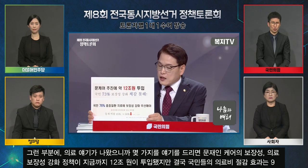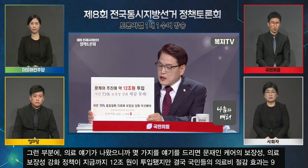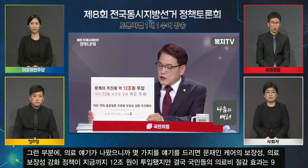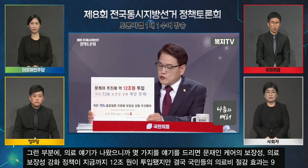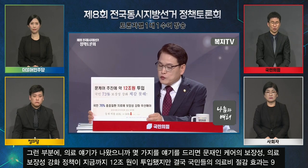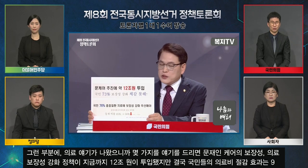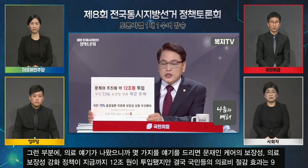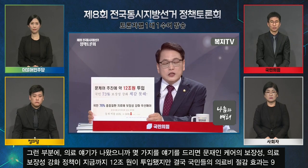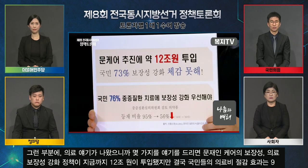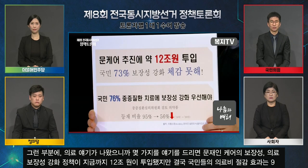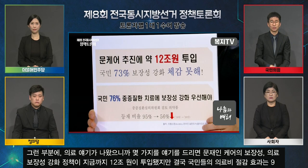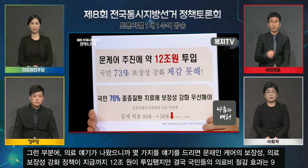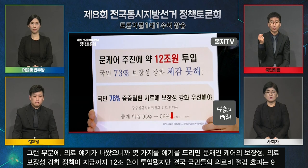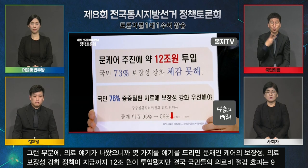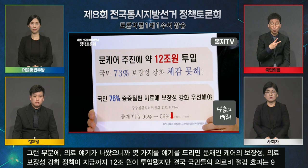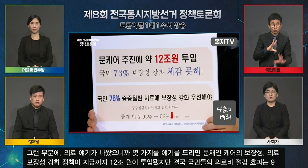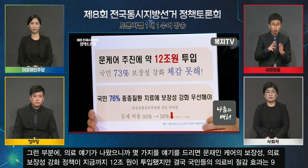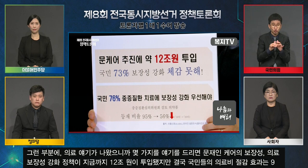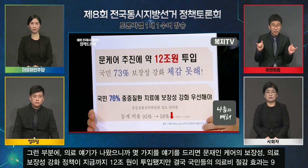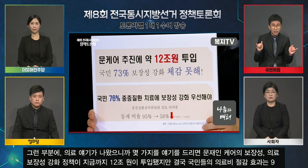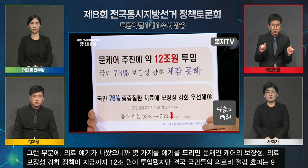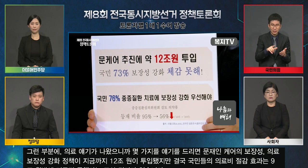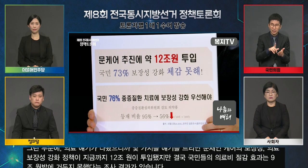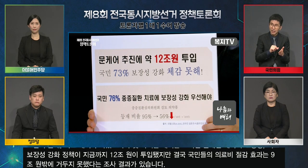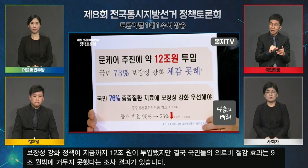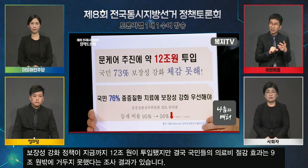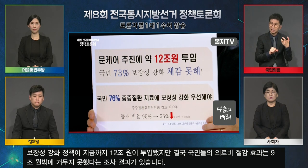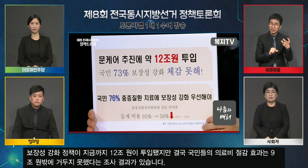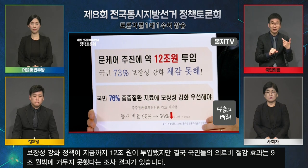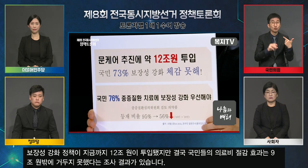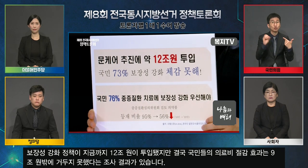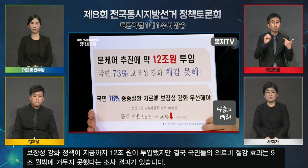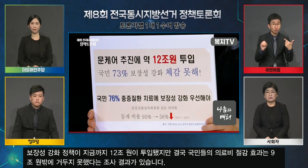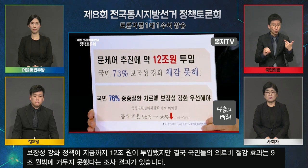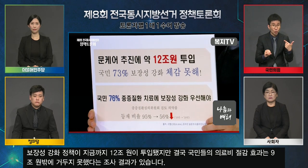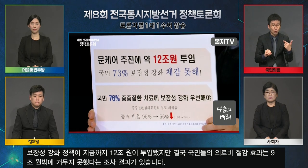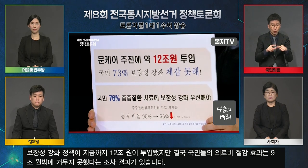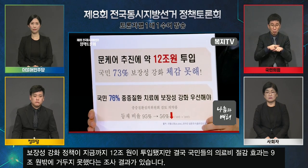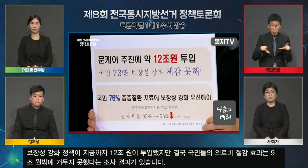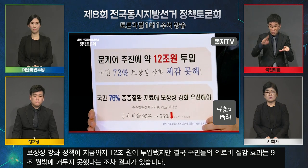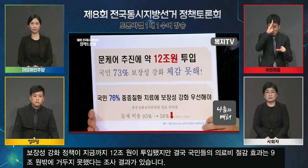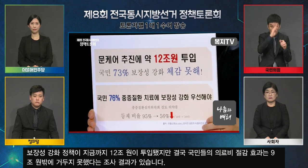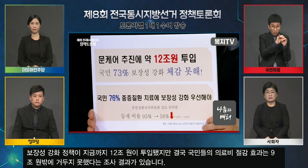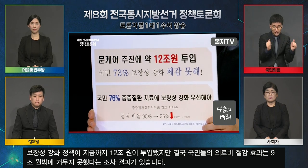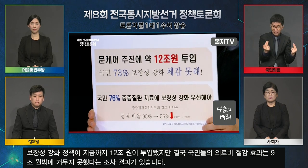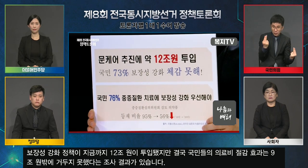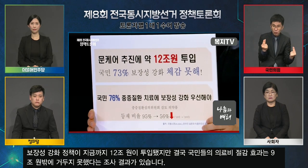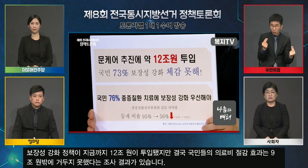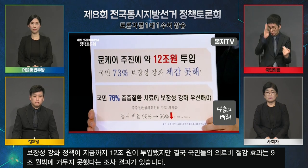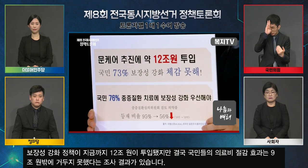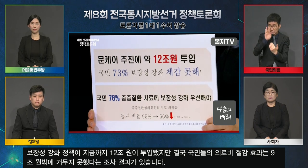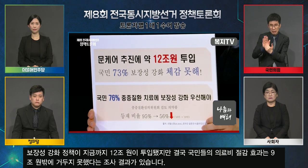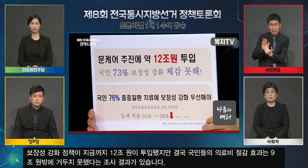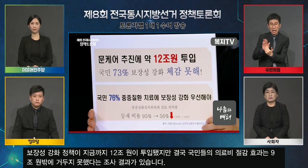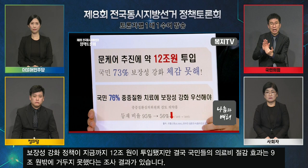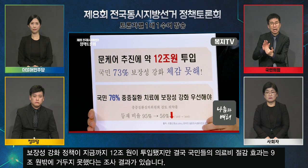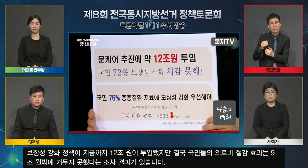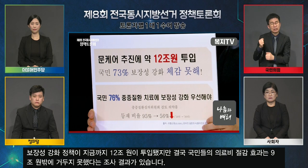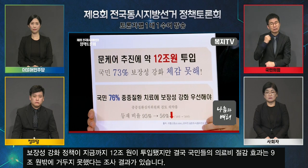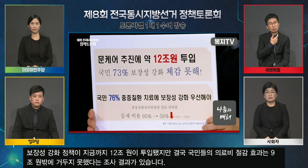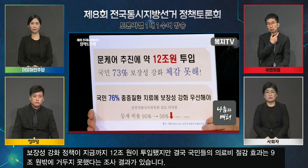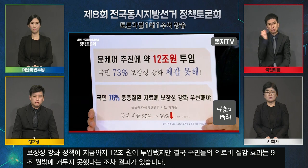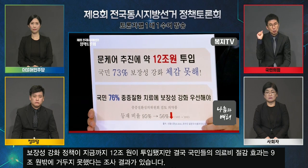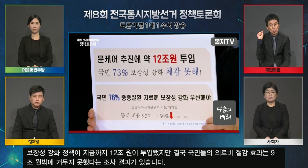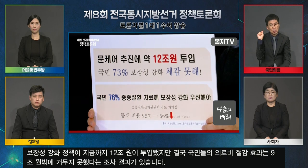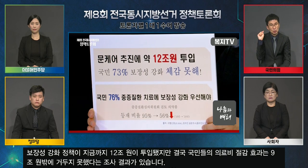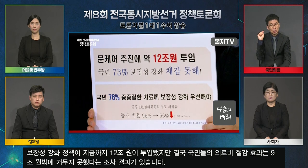국민 76%가 그냥 일반적인 환자들보다는 면역항암제 같은 중증질환